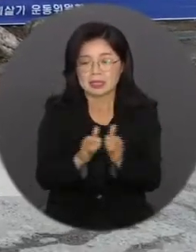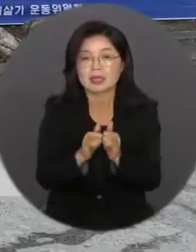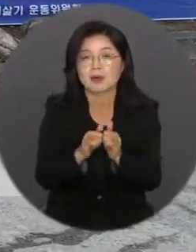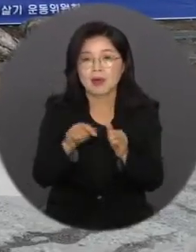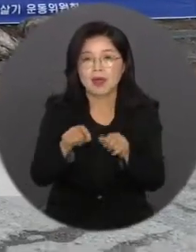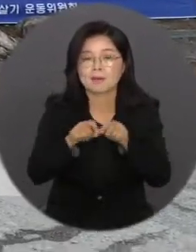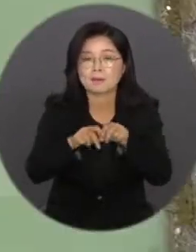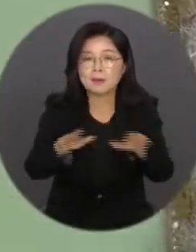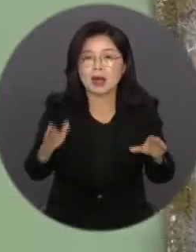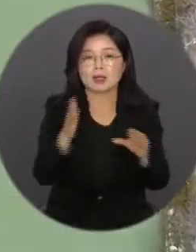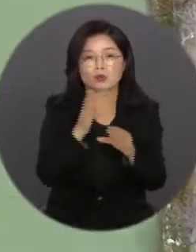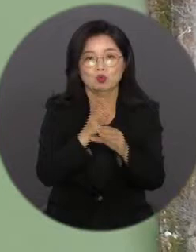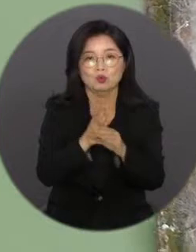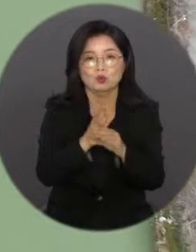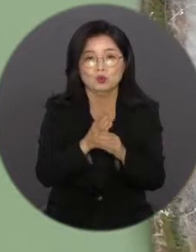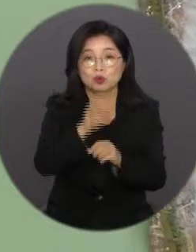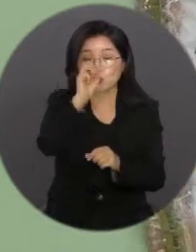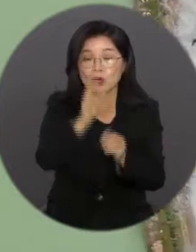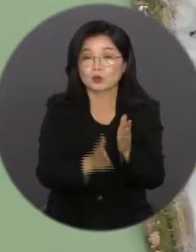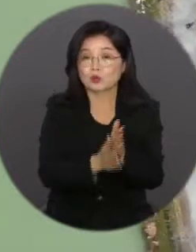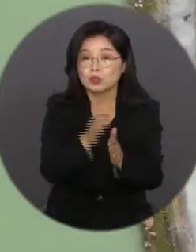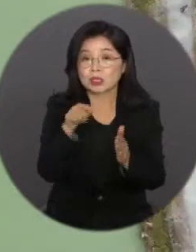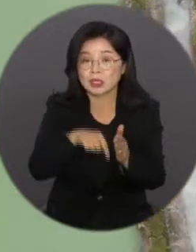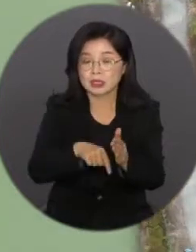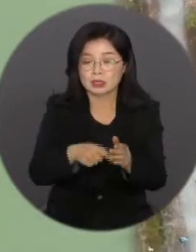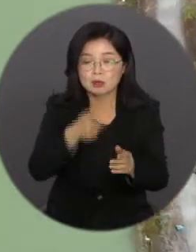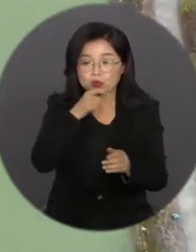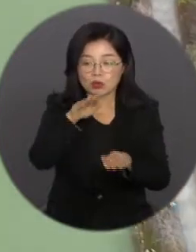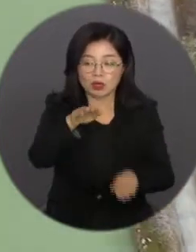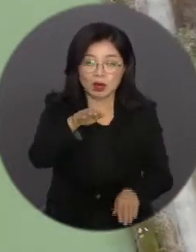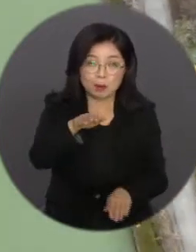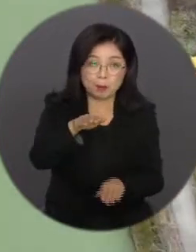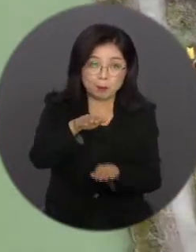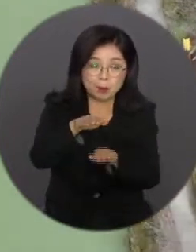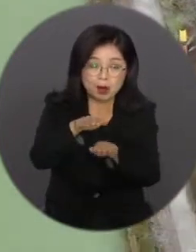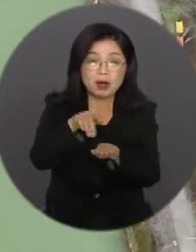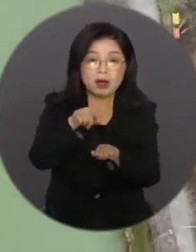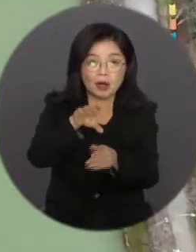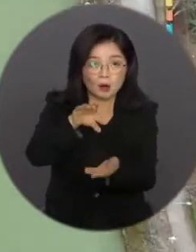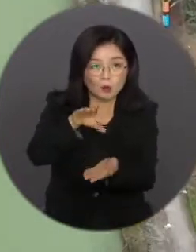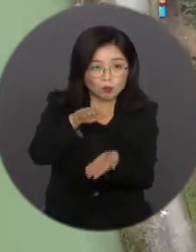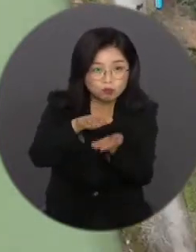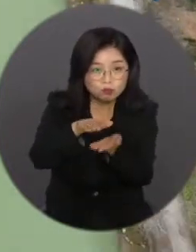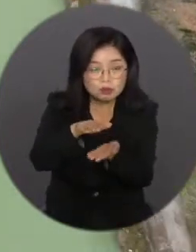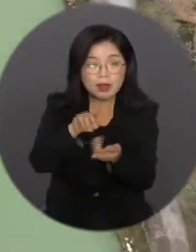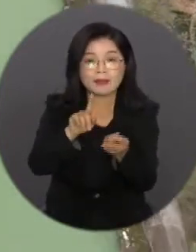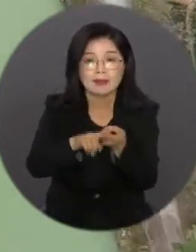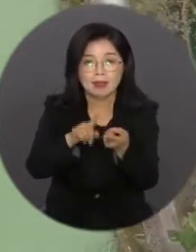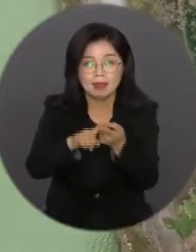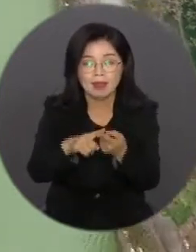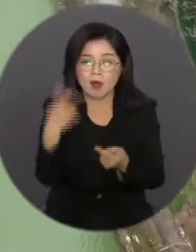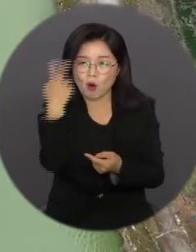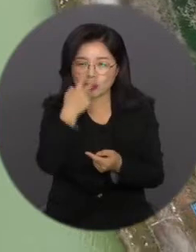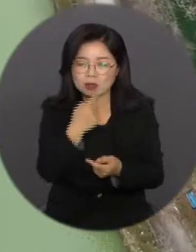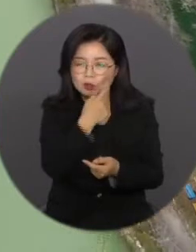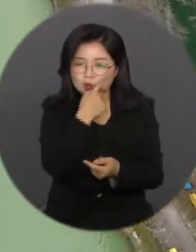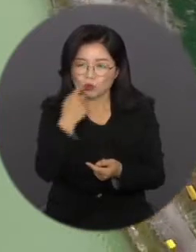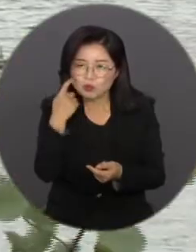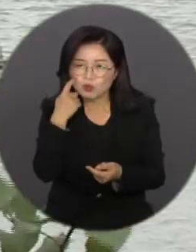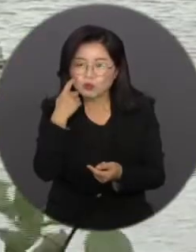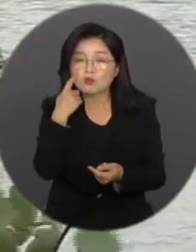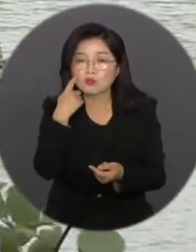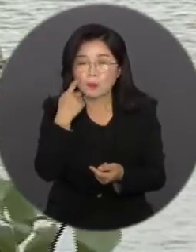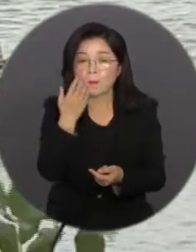있습니다. 광주시는 수심을 낮춰 수질을 개선하는 효과는 전문가들과 용역평가로 충분히 검증이 됐다고 밝히고